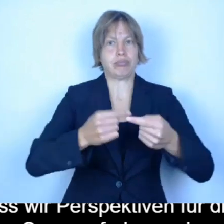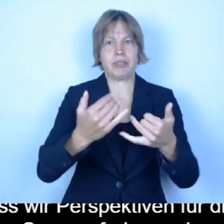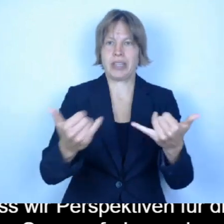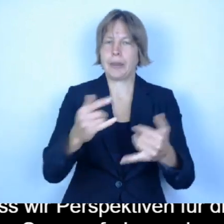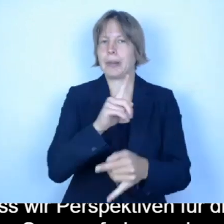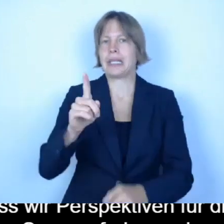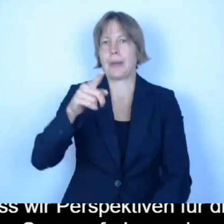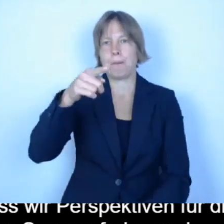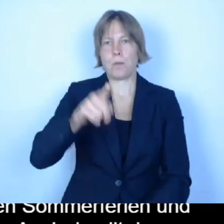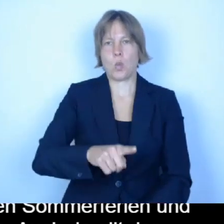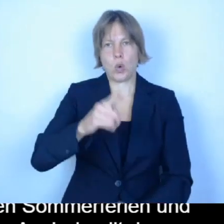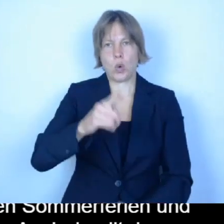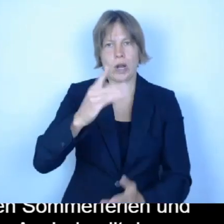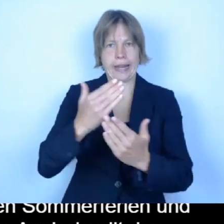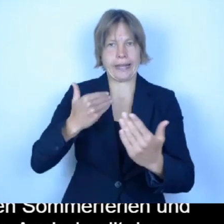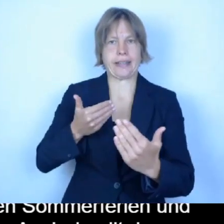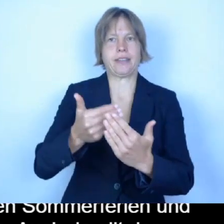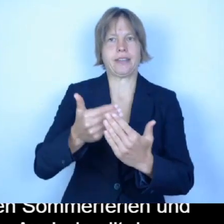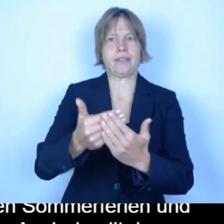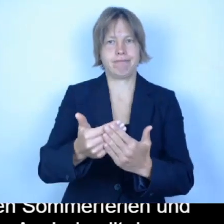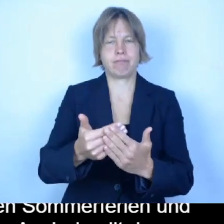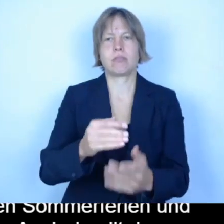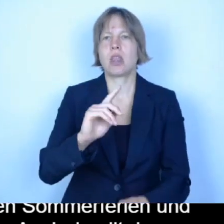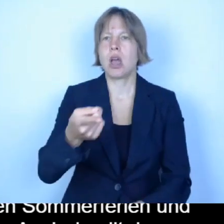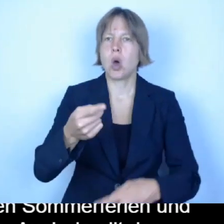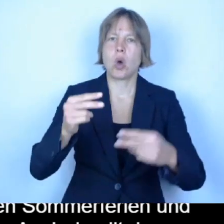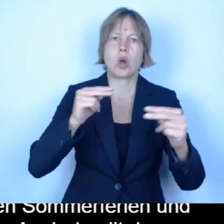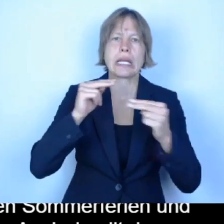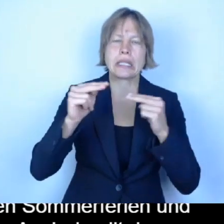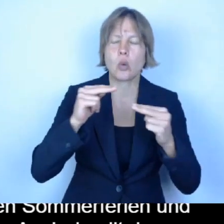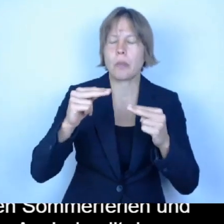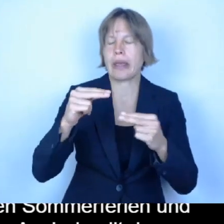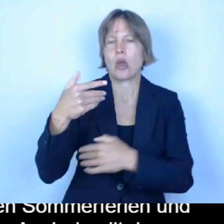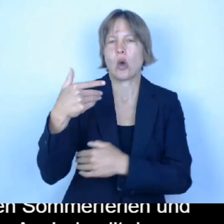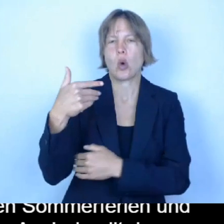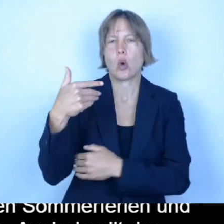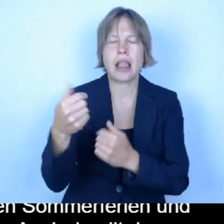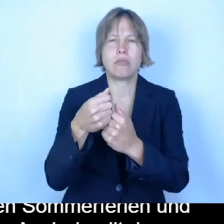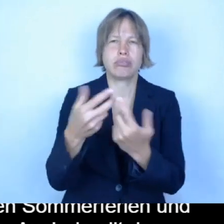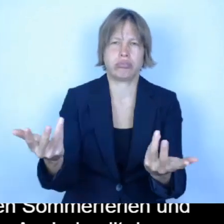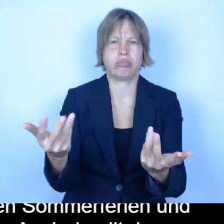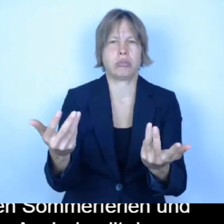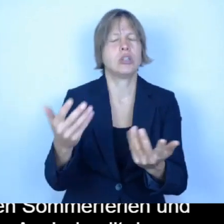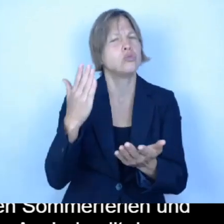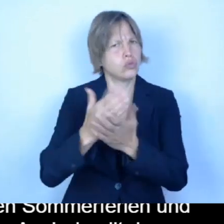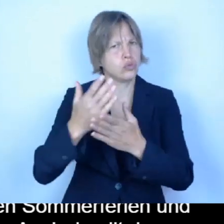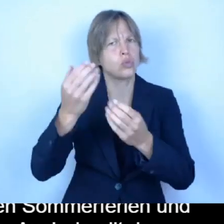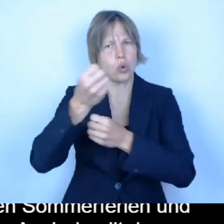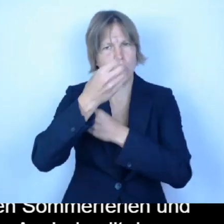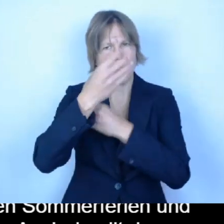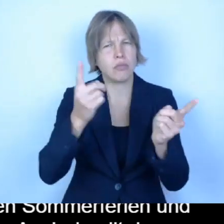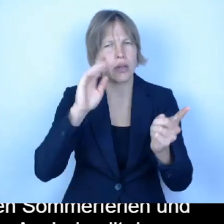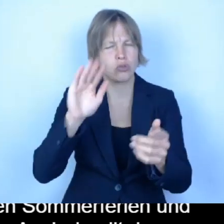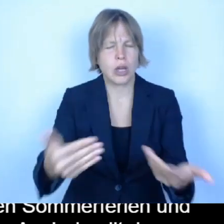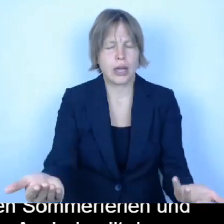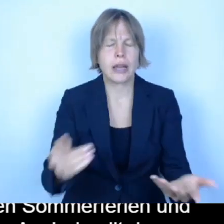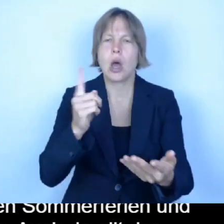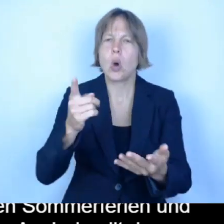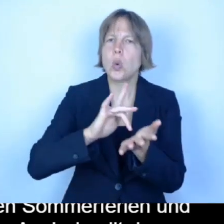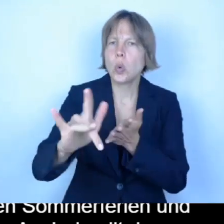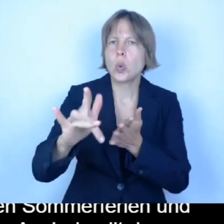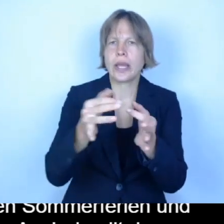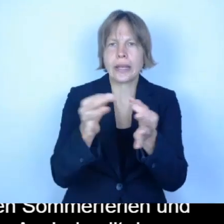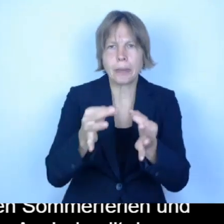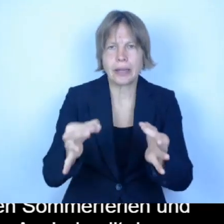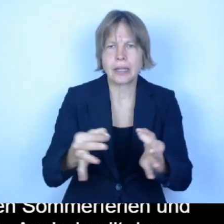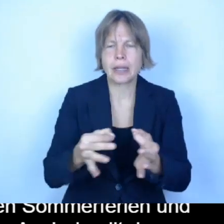Auch mit Gastronomie, Hotellerie und Ähnlichem mehr. Die ganzen Dinge, auch die Hygienemaßnahmen sind auf den Weg gebracht. Auch da nochmal ein Dankeschön an allen Beteiligten,